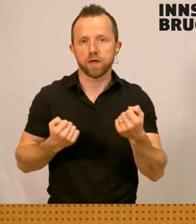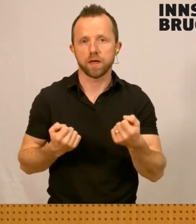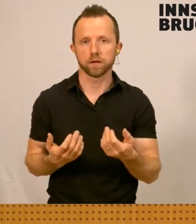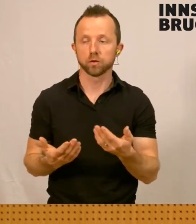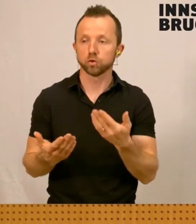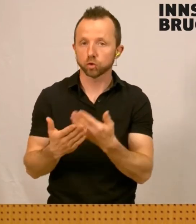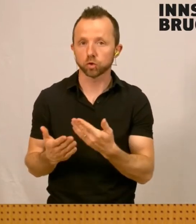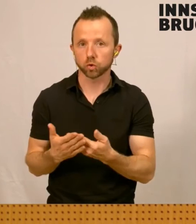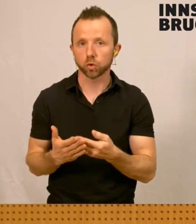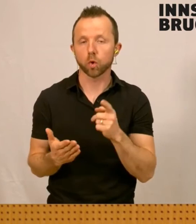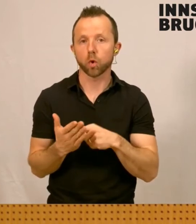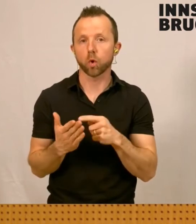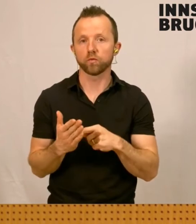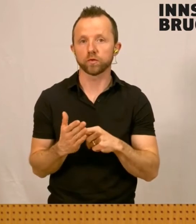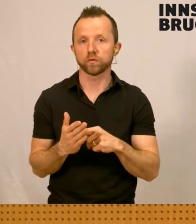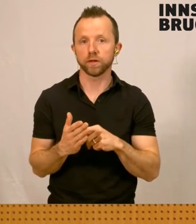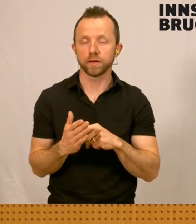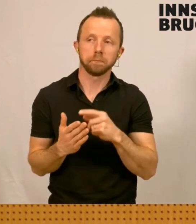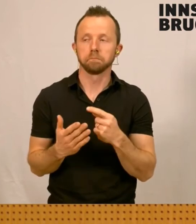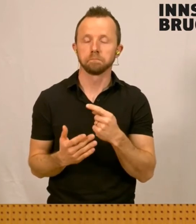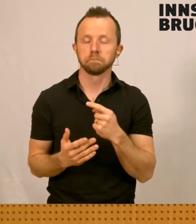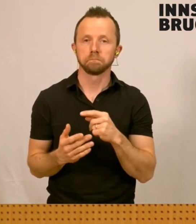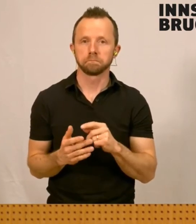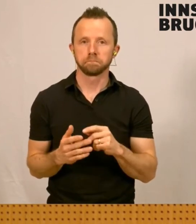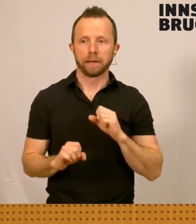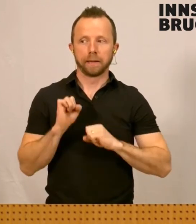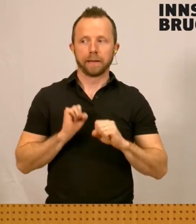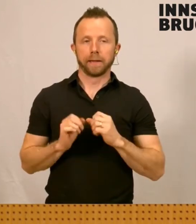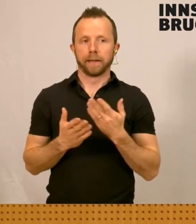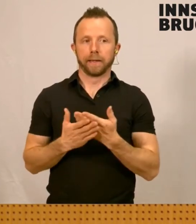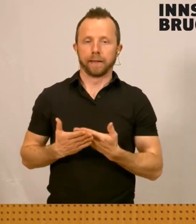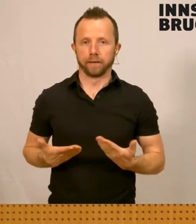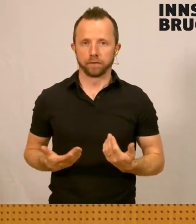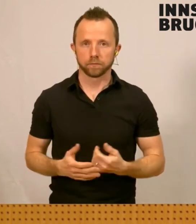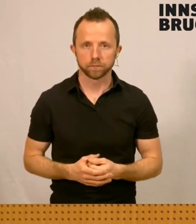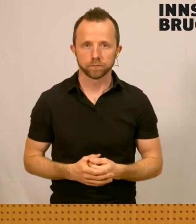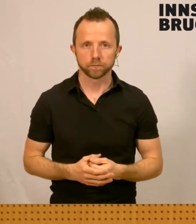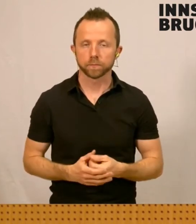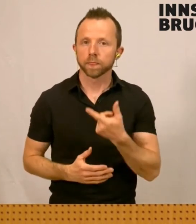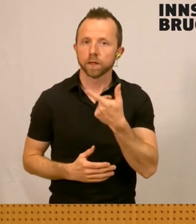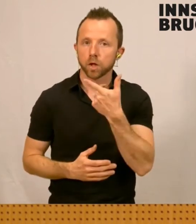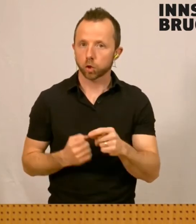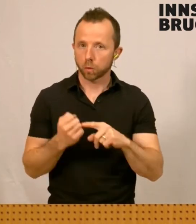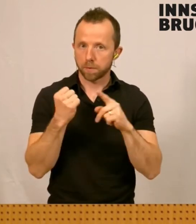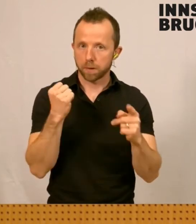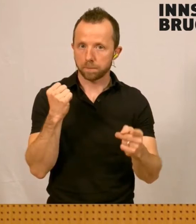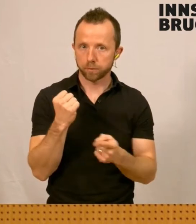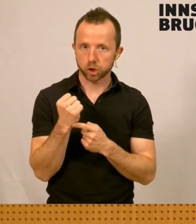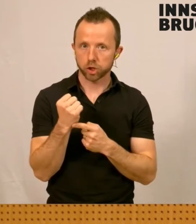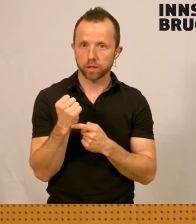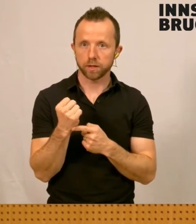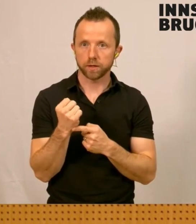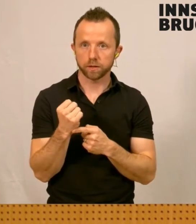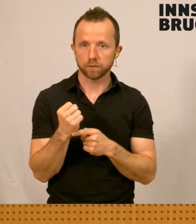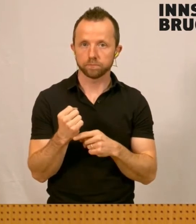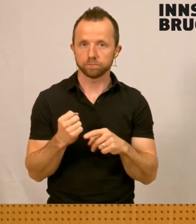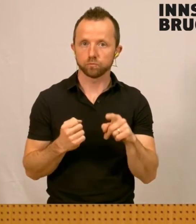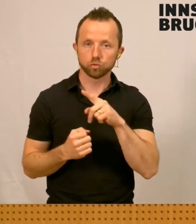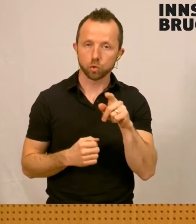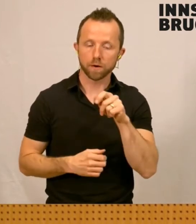ähnlich wird gerne kommuniziert. Doppelbudgets, ausnahmslos nur zu Wahlzeiten,